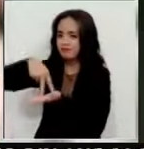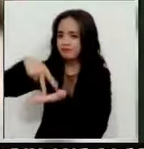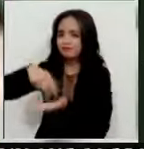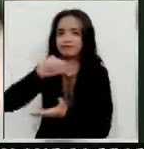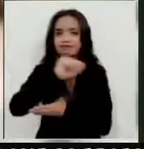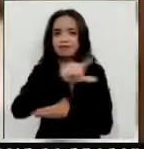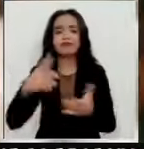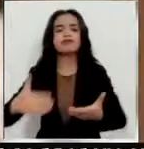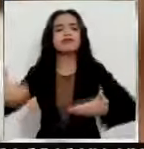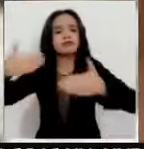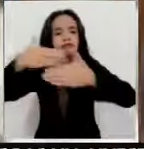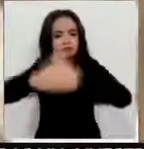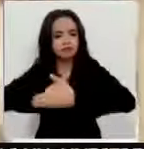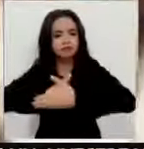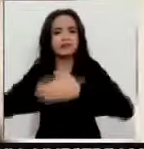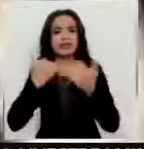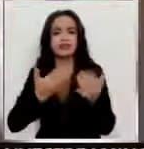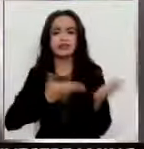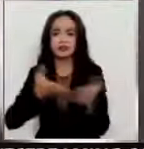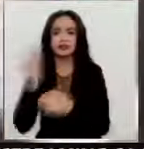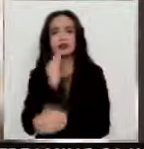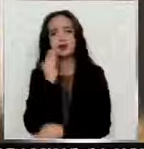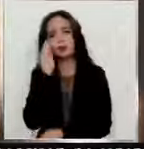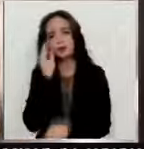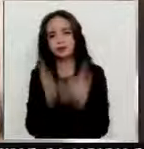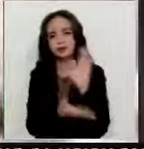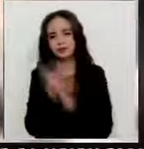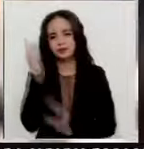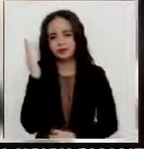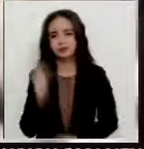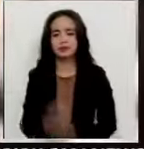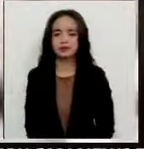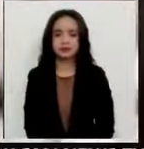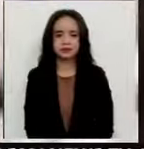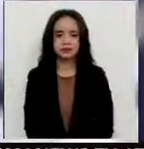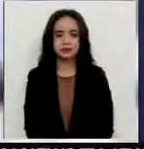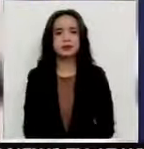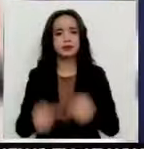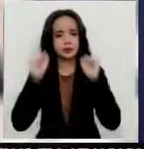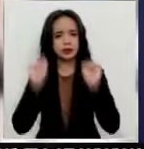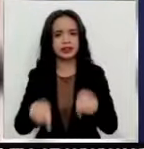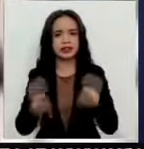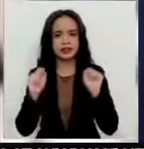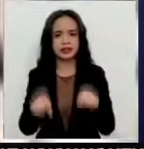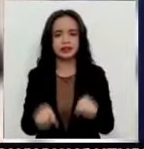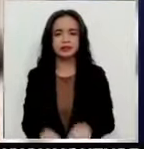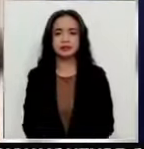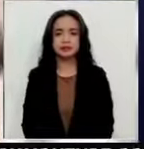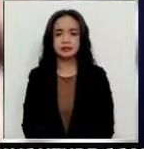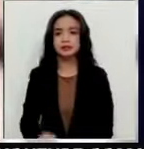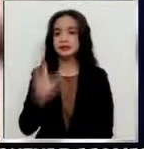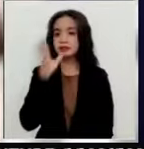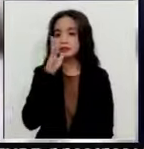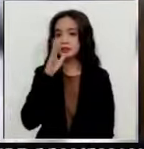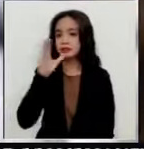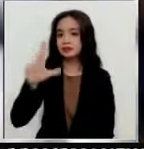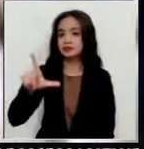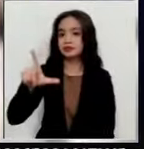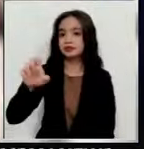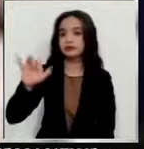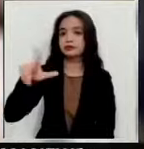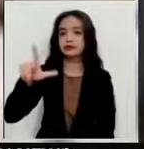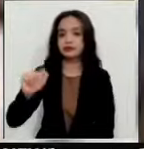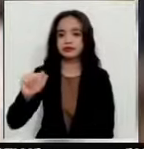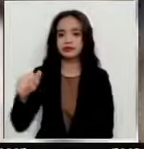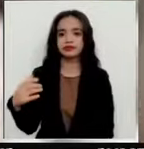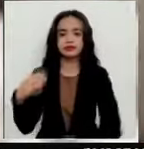at iwin nyo na po sa bahay nila. Sige po, magkakalapo po. Natutulog na tapos ang si Nanay Laila, pag-akay sa braso